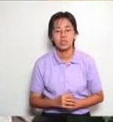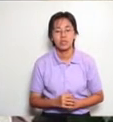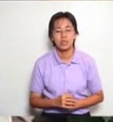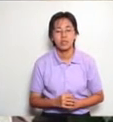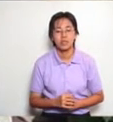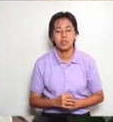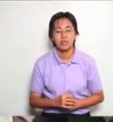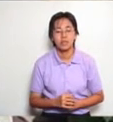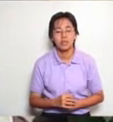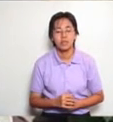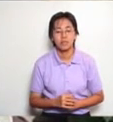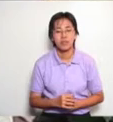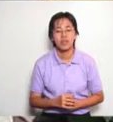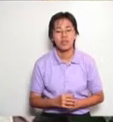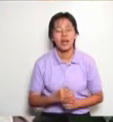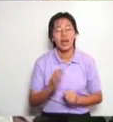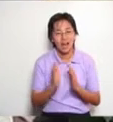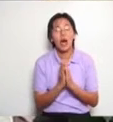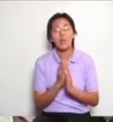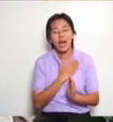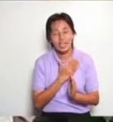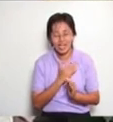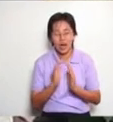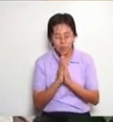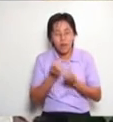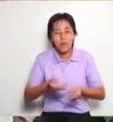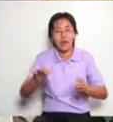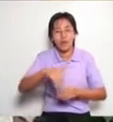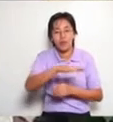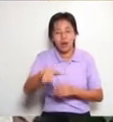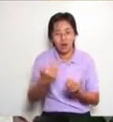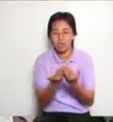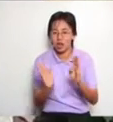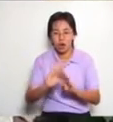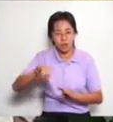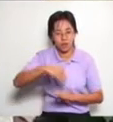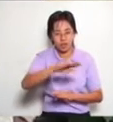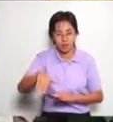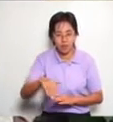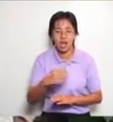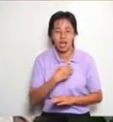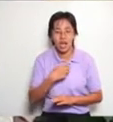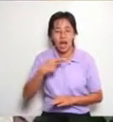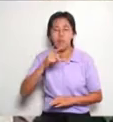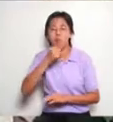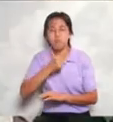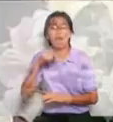เปนพั